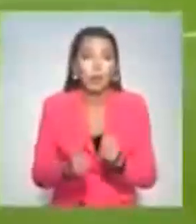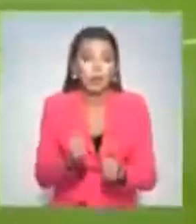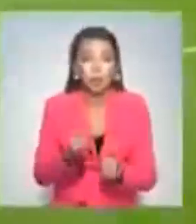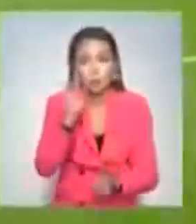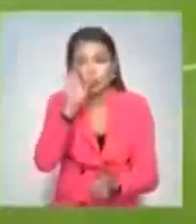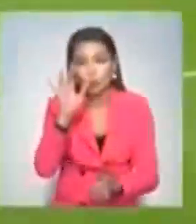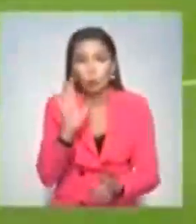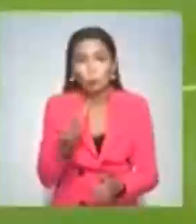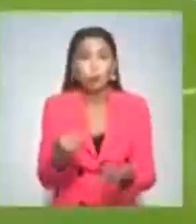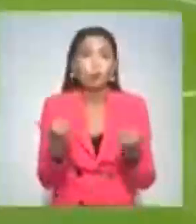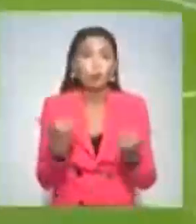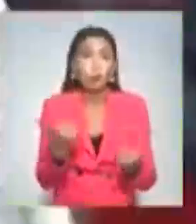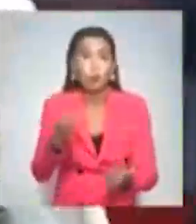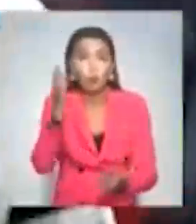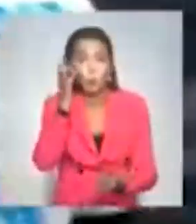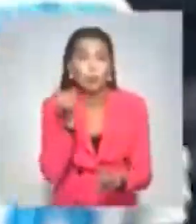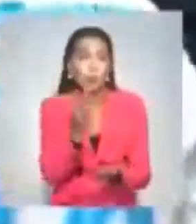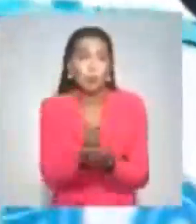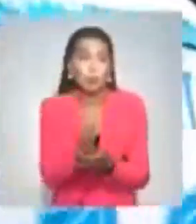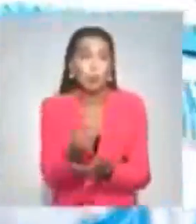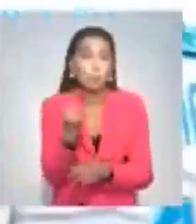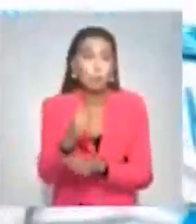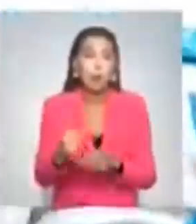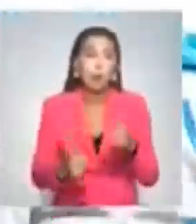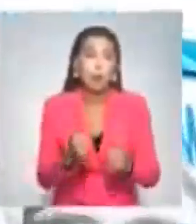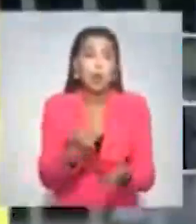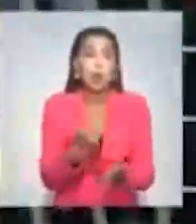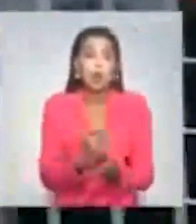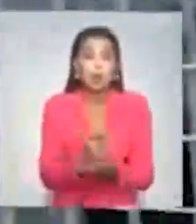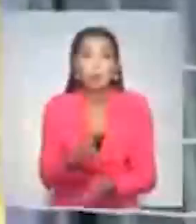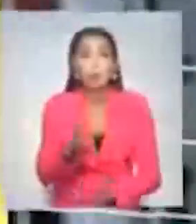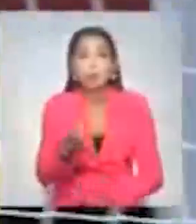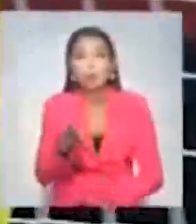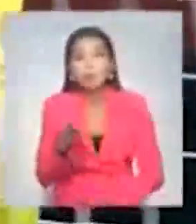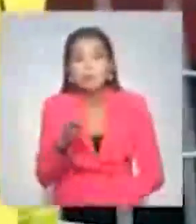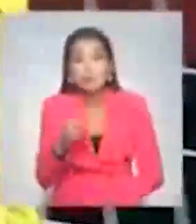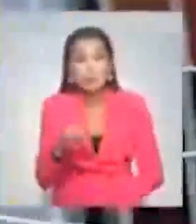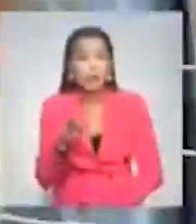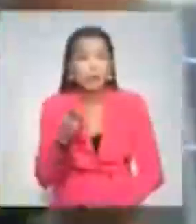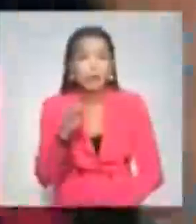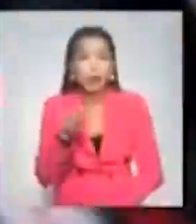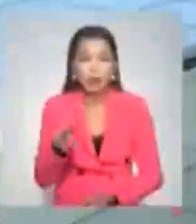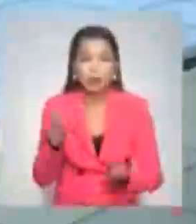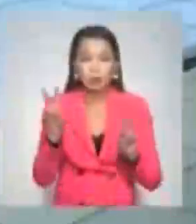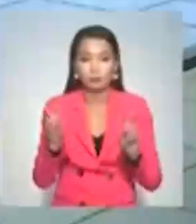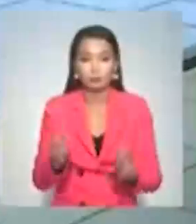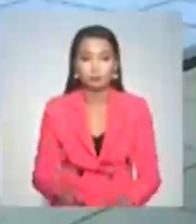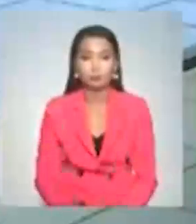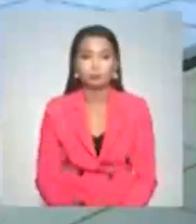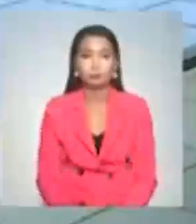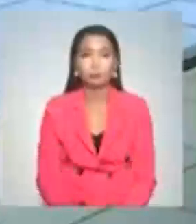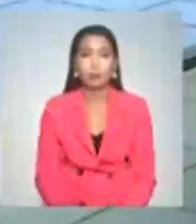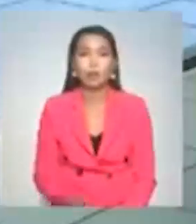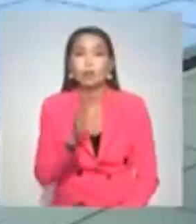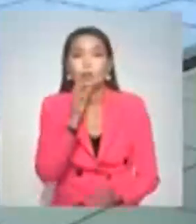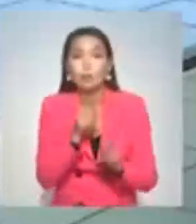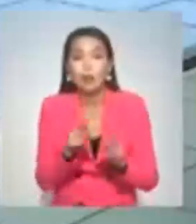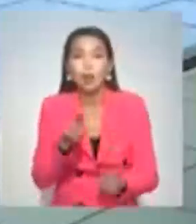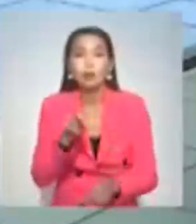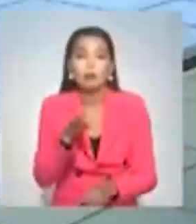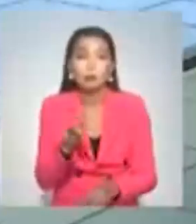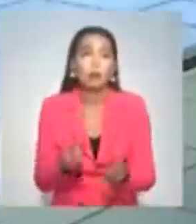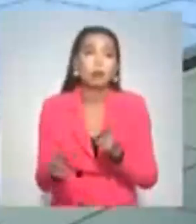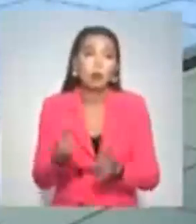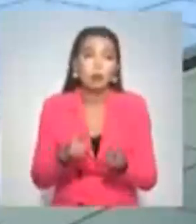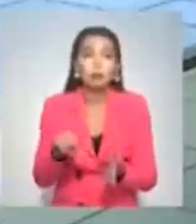уже сегодня. Напомню, действующим победителем турнира является мадридский «Реал». Тем временем Катар готовится